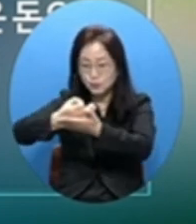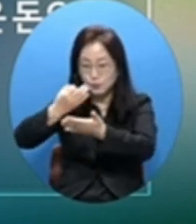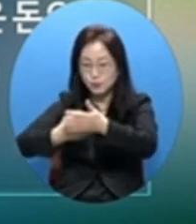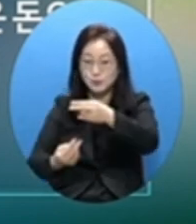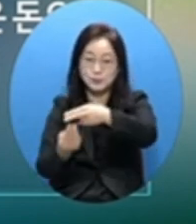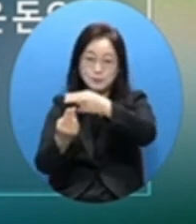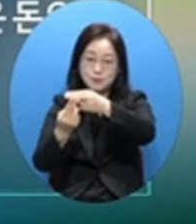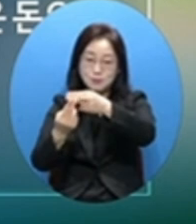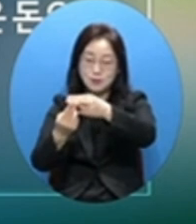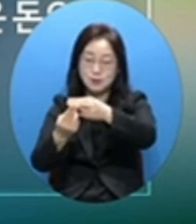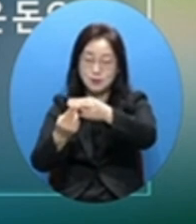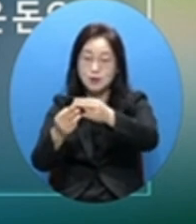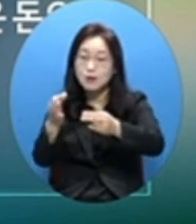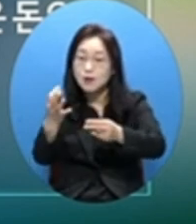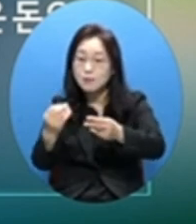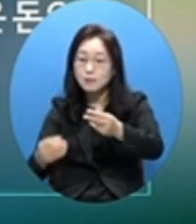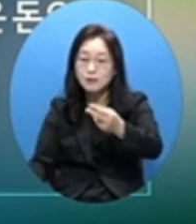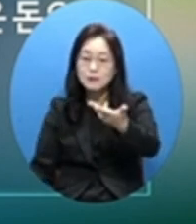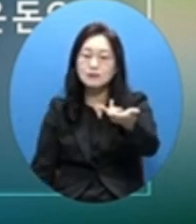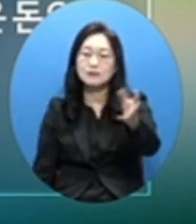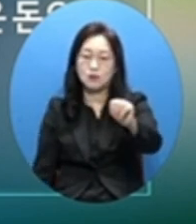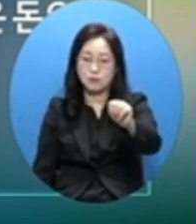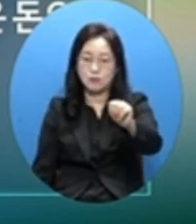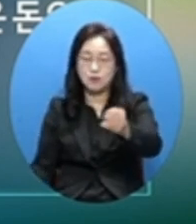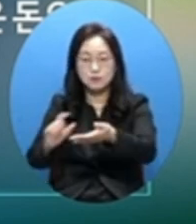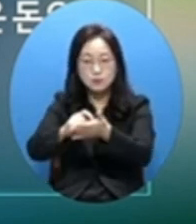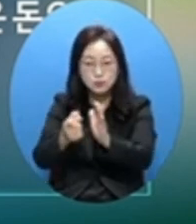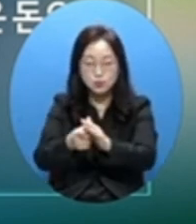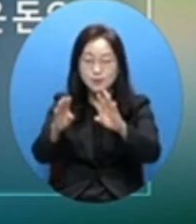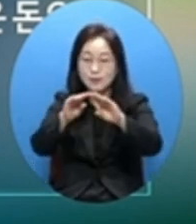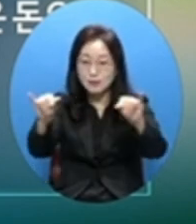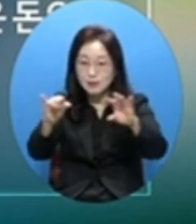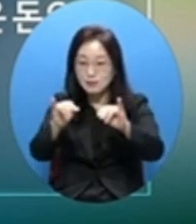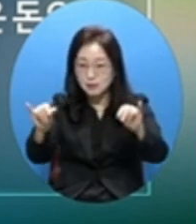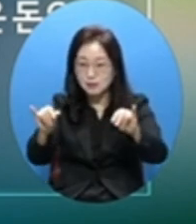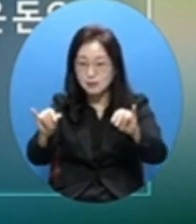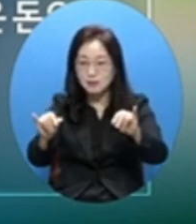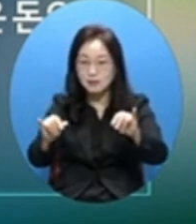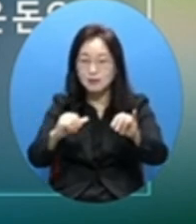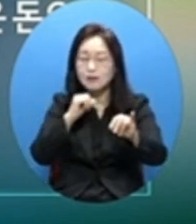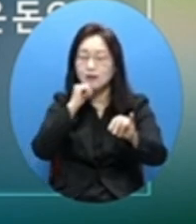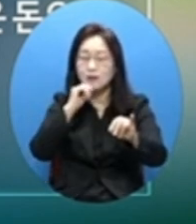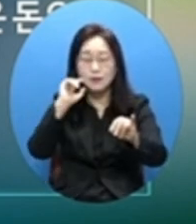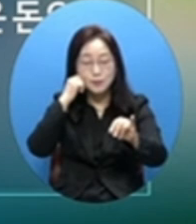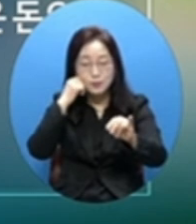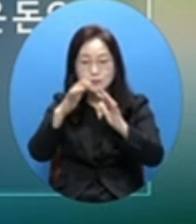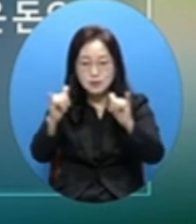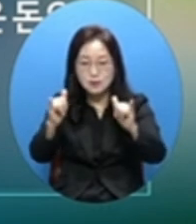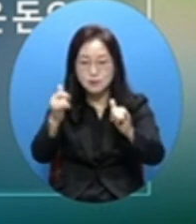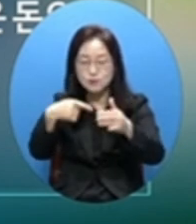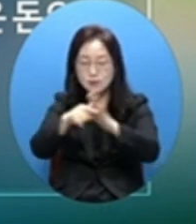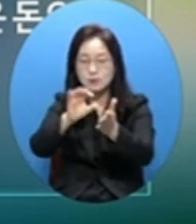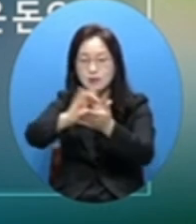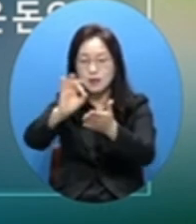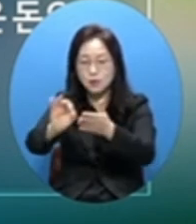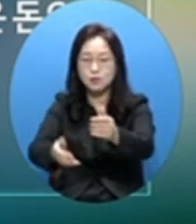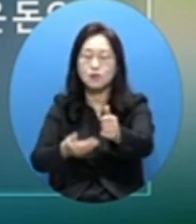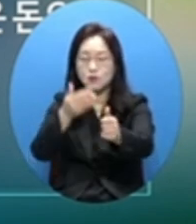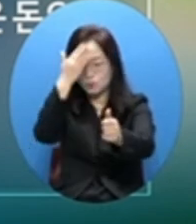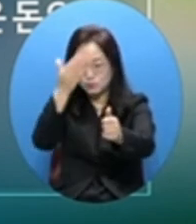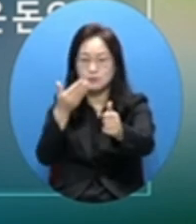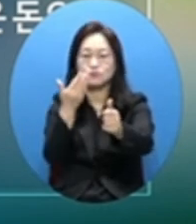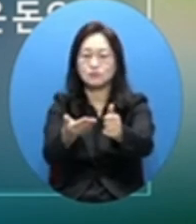땅을 가난하고 어렵고 고통당한 사람을 위해서 그냥 내놓았습니다. 김명록 집사님은 일찍이 아버지를